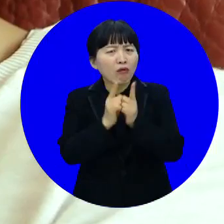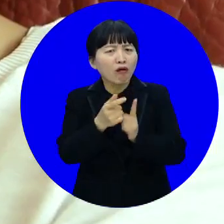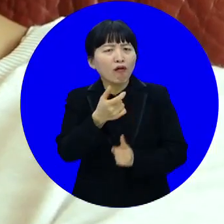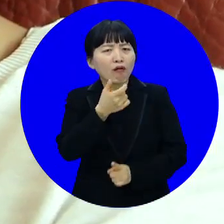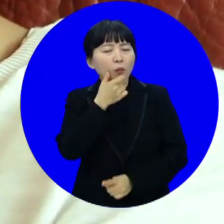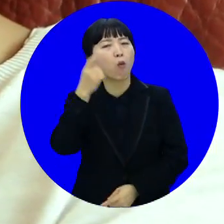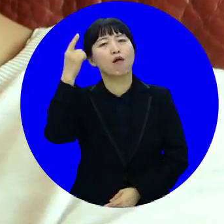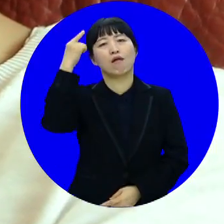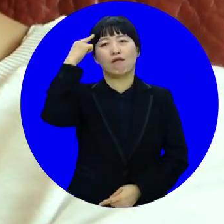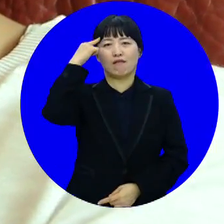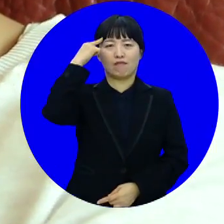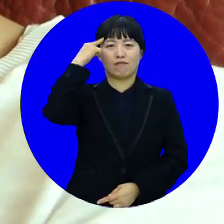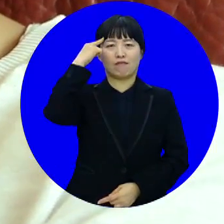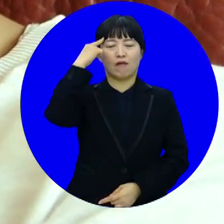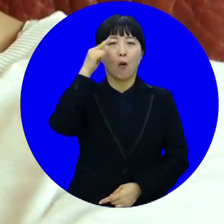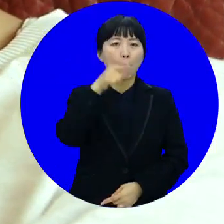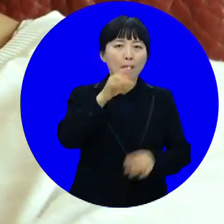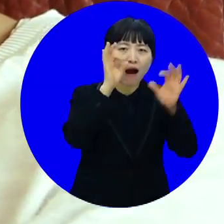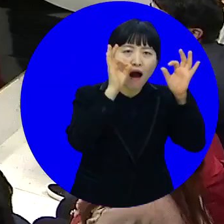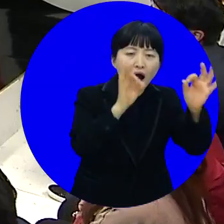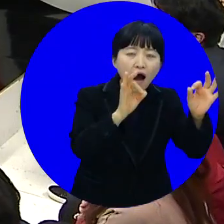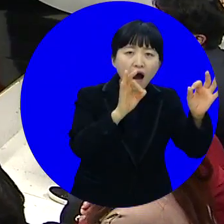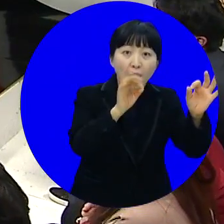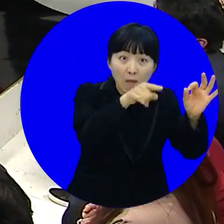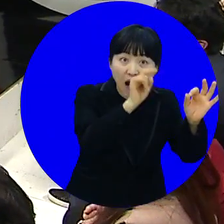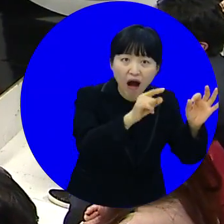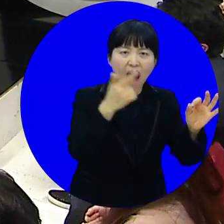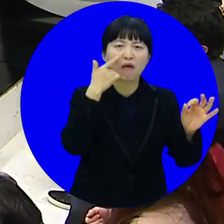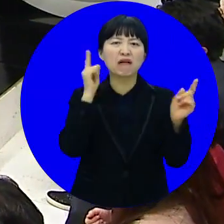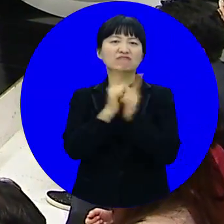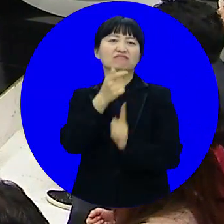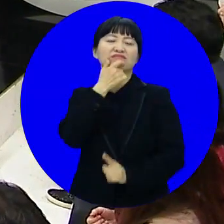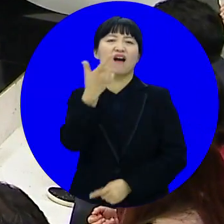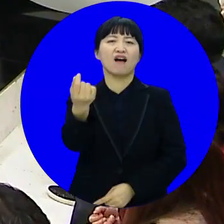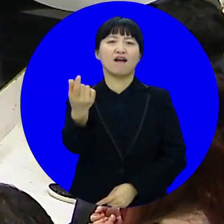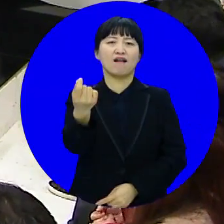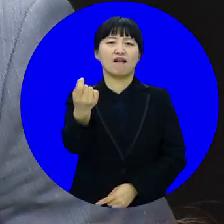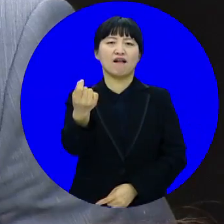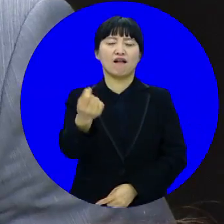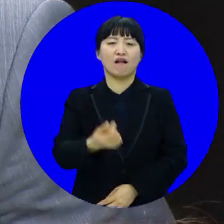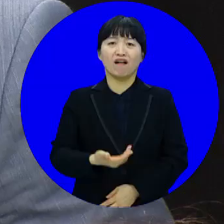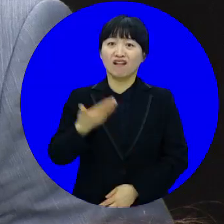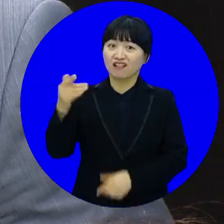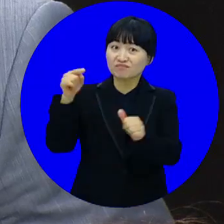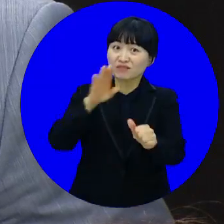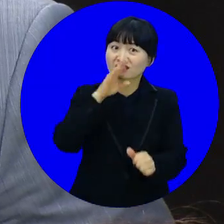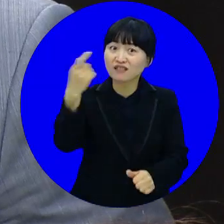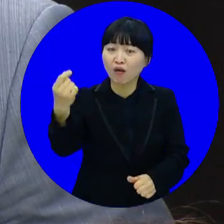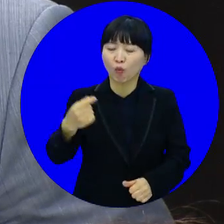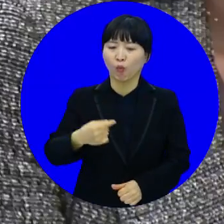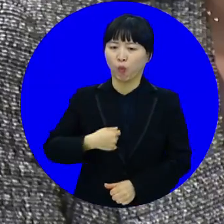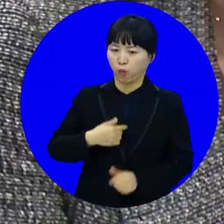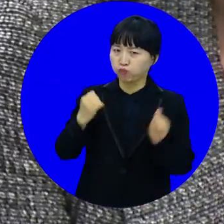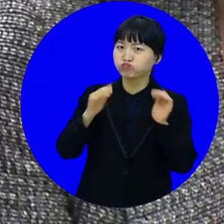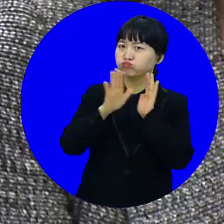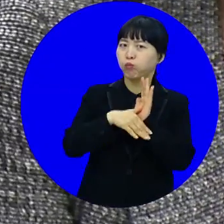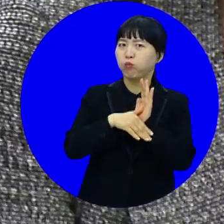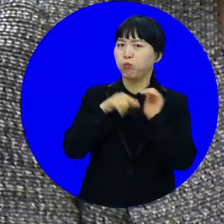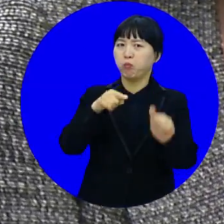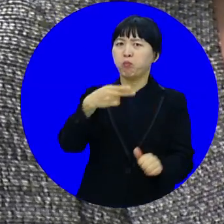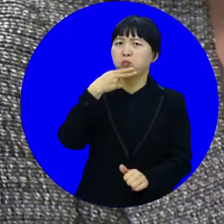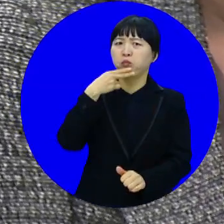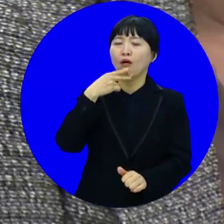것일까요? 저 보세요. 애가 아빠 만나는 걸 싫어한다니까요. 당신 시킨 거 아니야? 나랑 있어도 안 저러는데. 시키긴